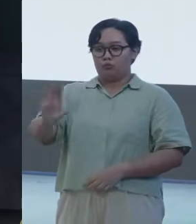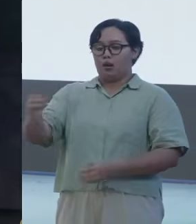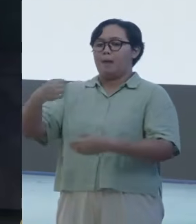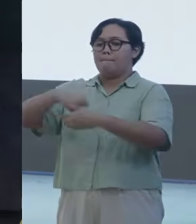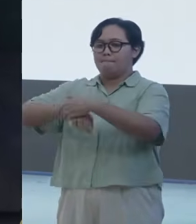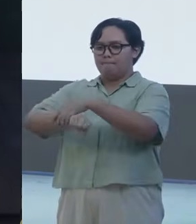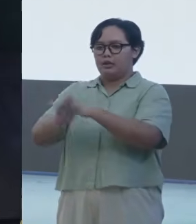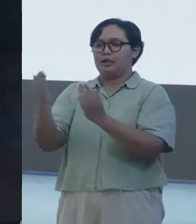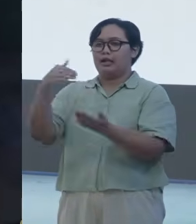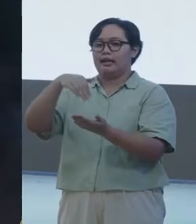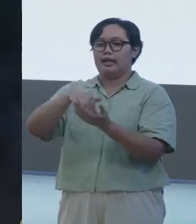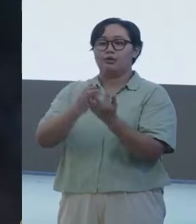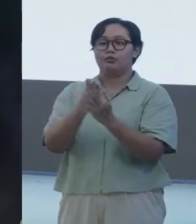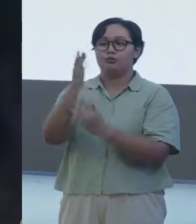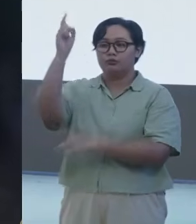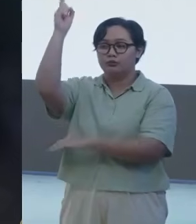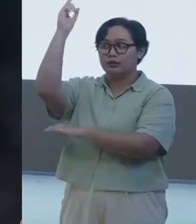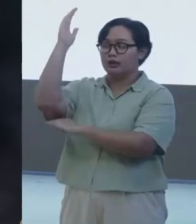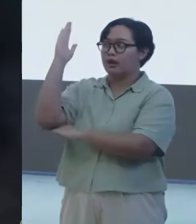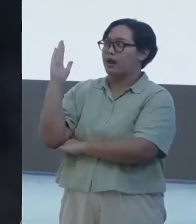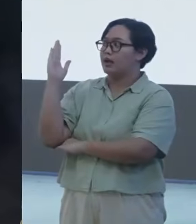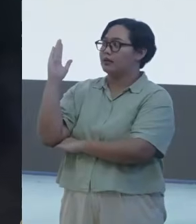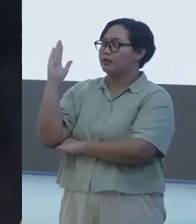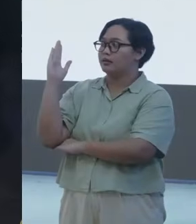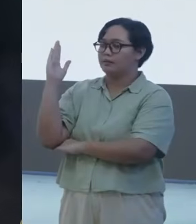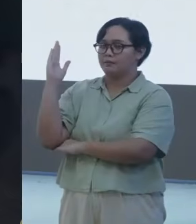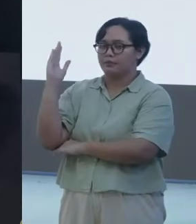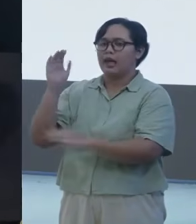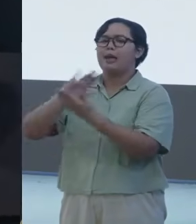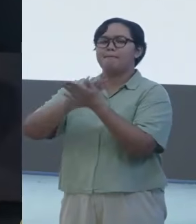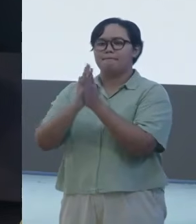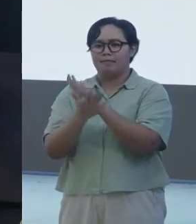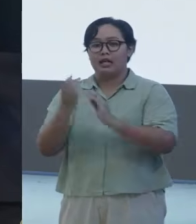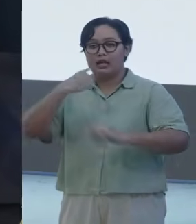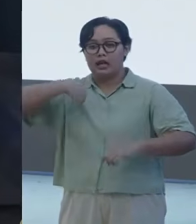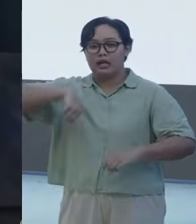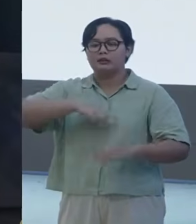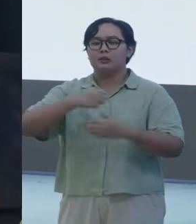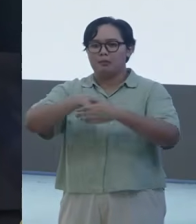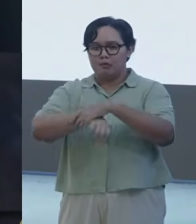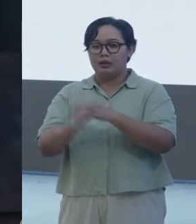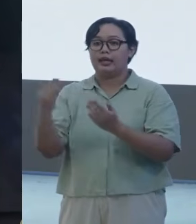God. Caused us to be born again to a living hope